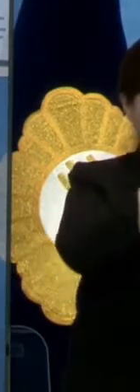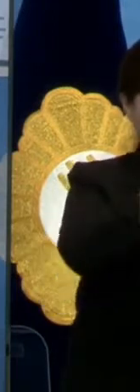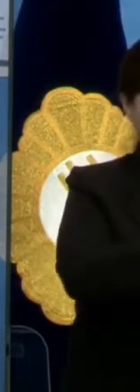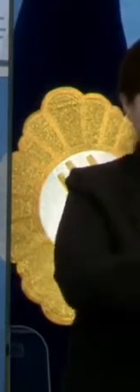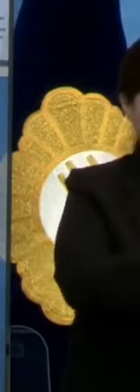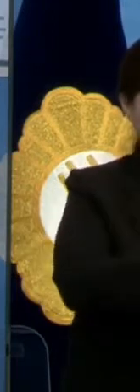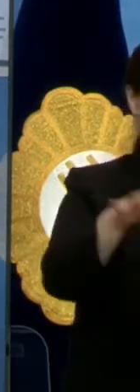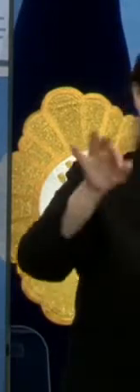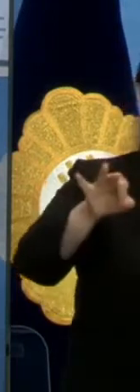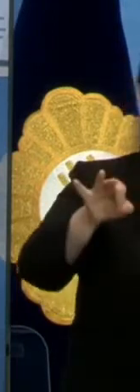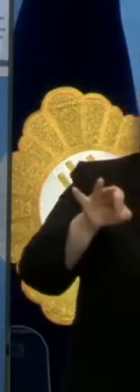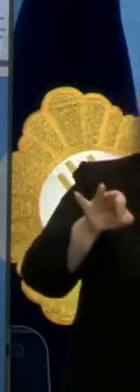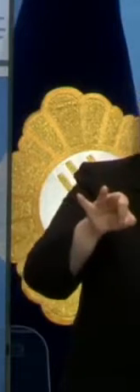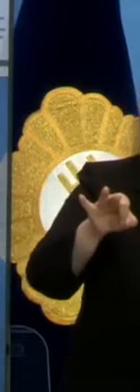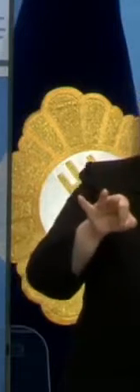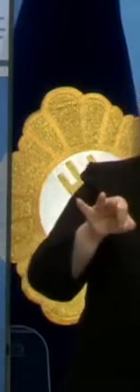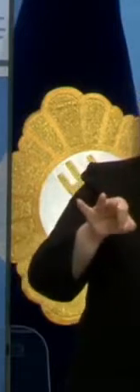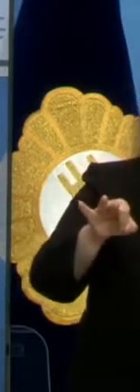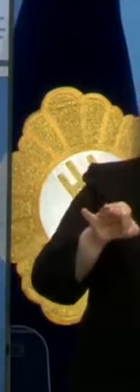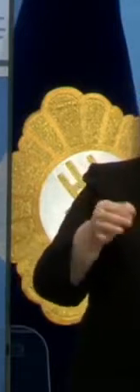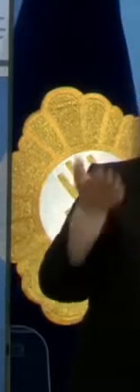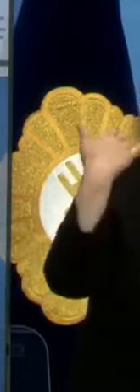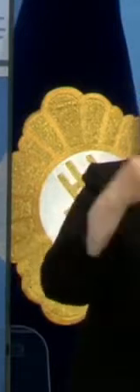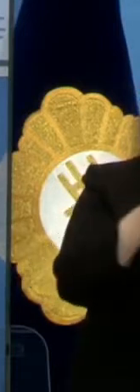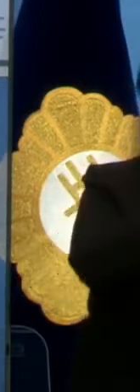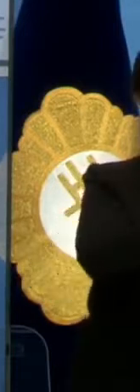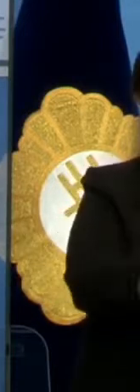지난 11월 한 달만 해도